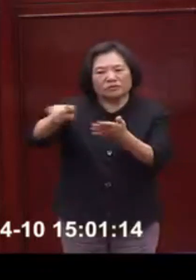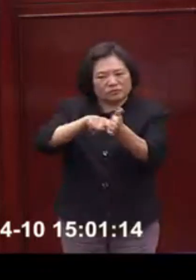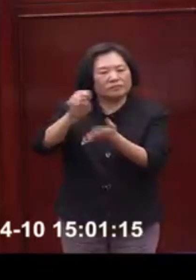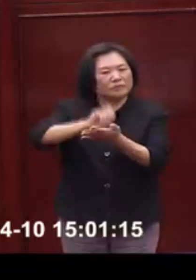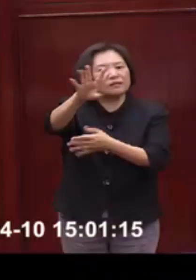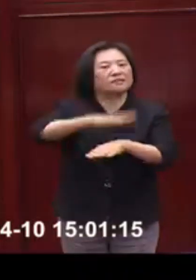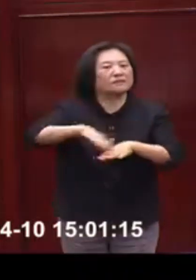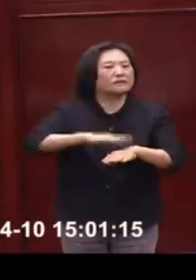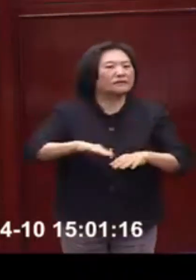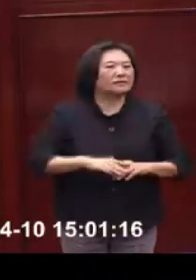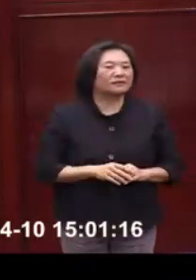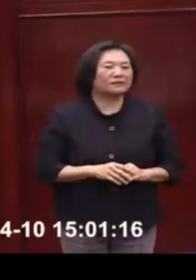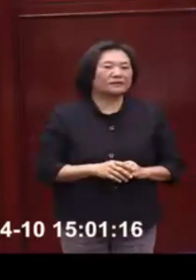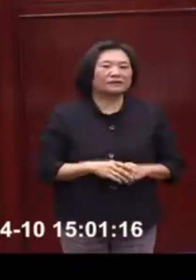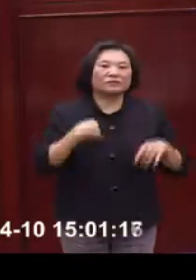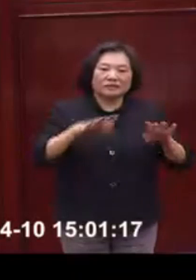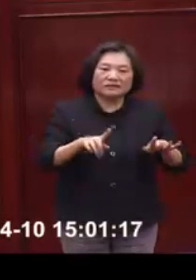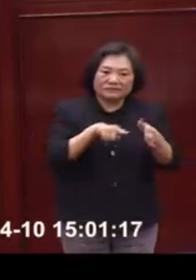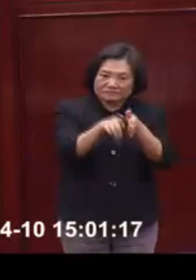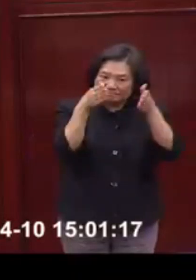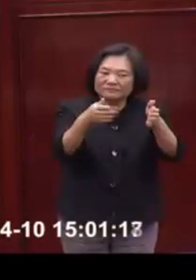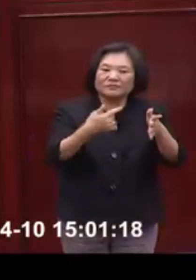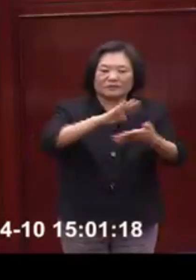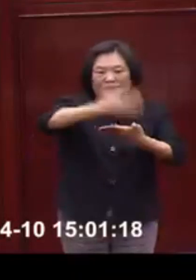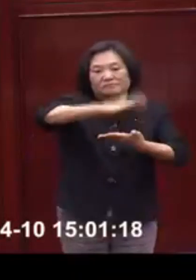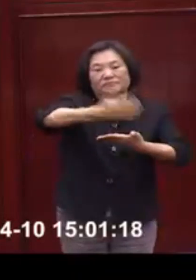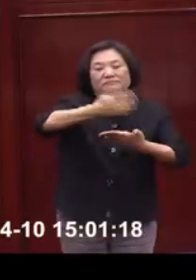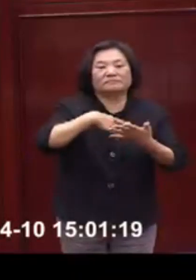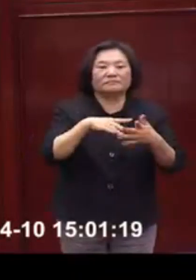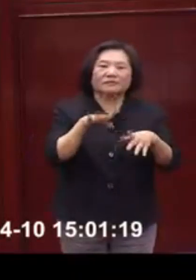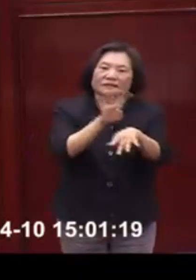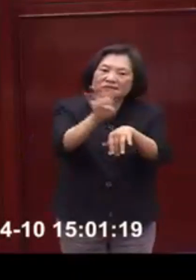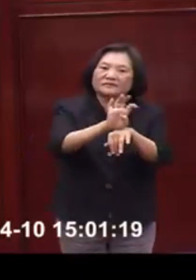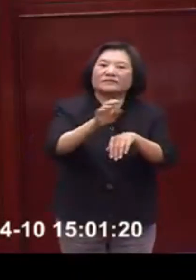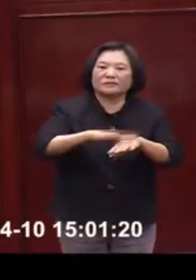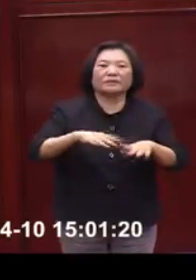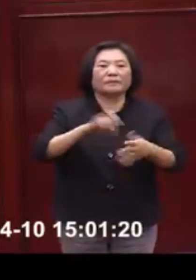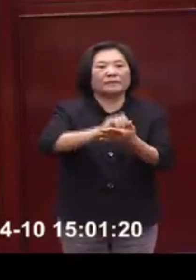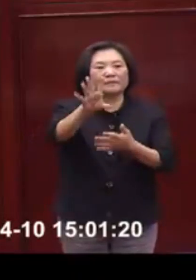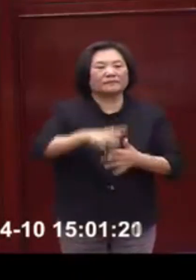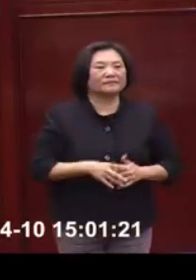告来跟大家讨论。那我们今天就先做差不多40分钟的市政报告。